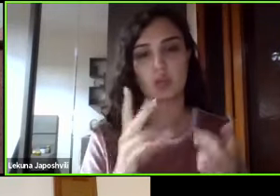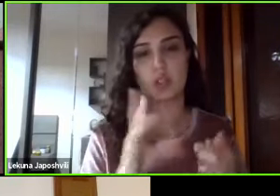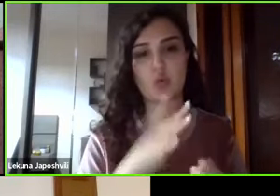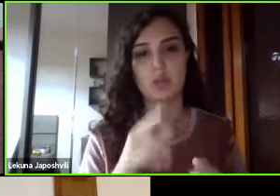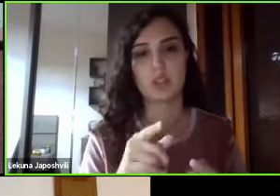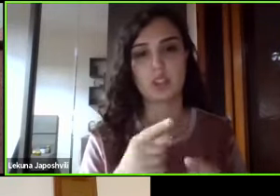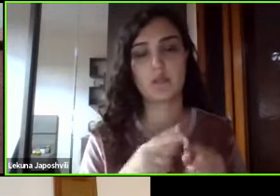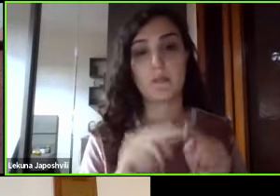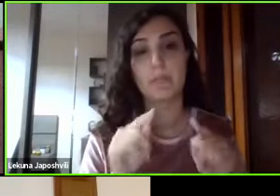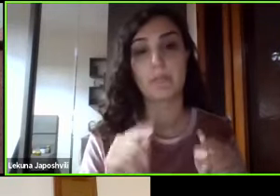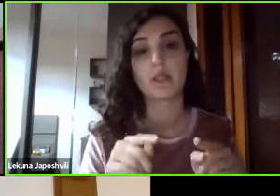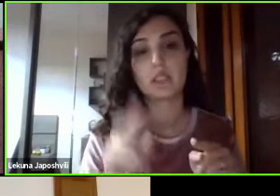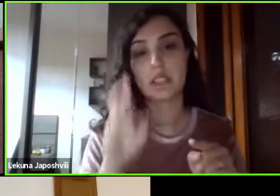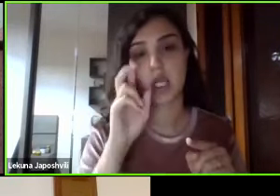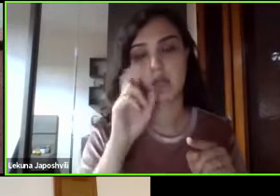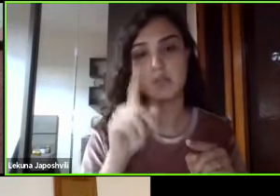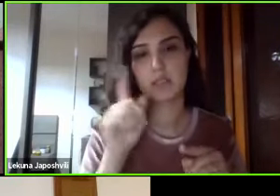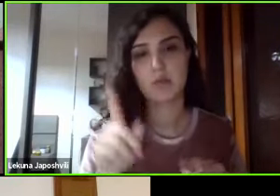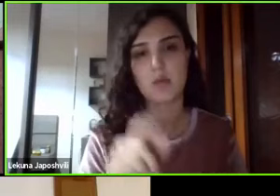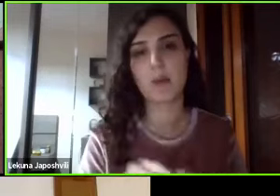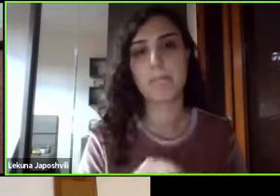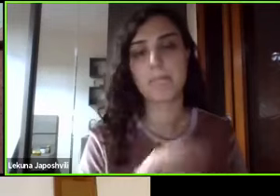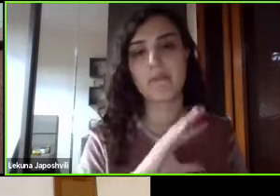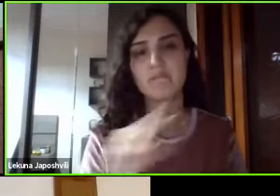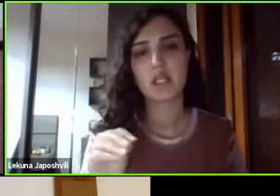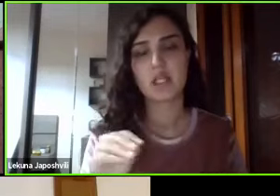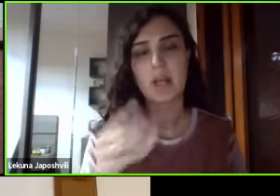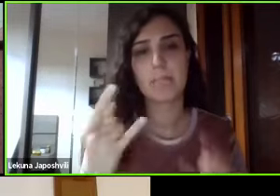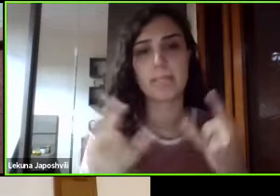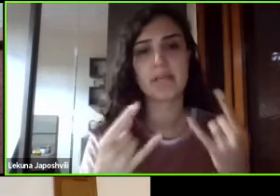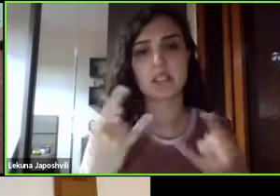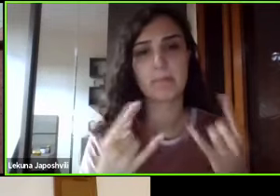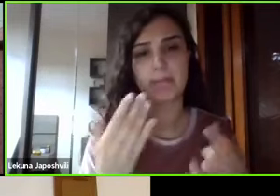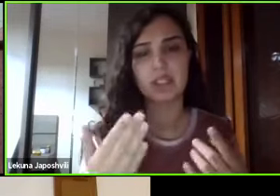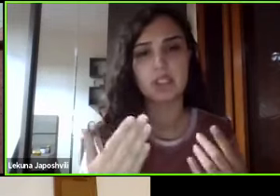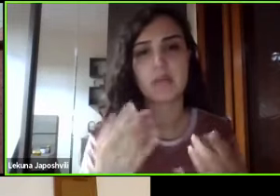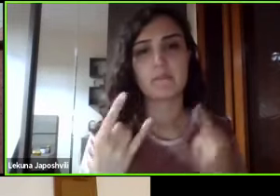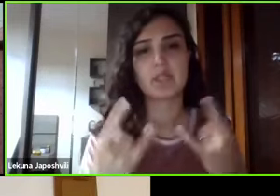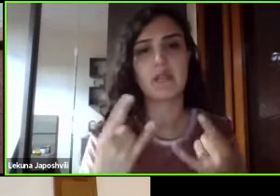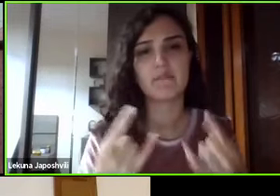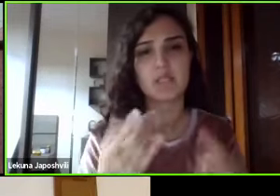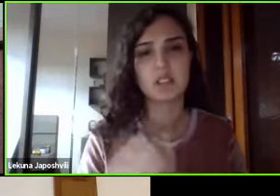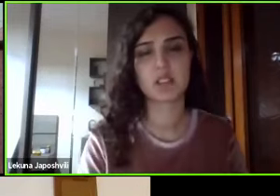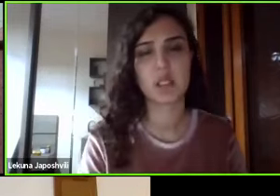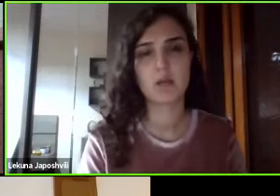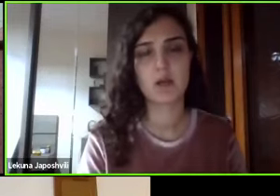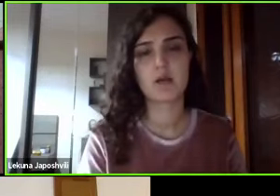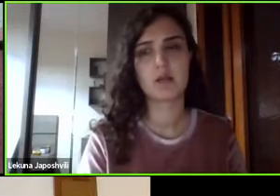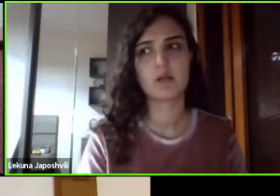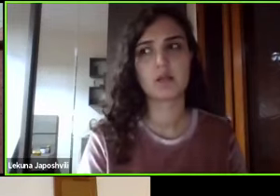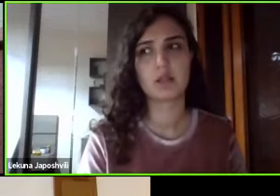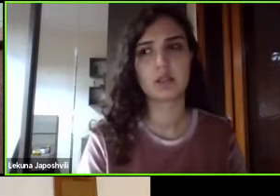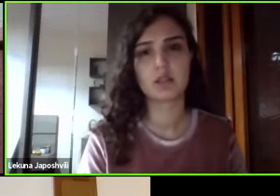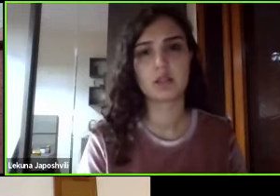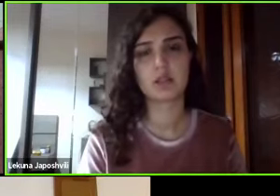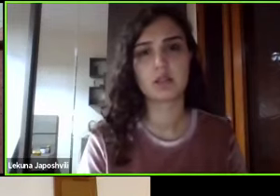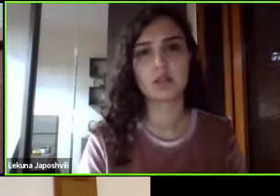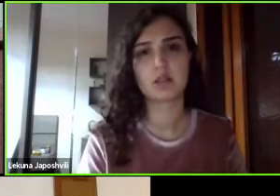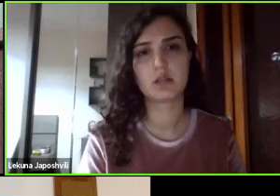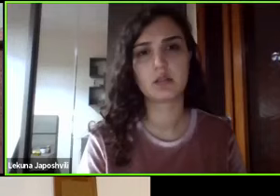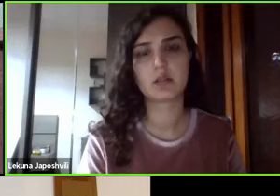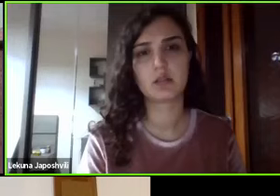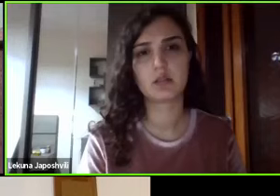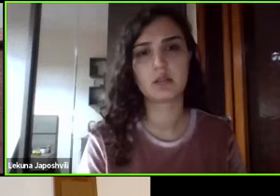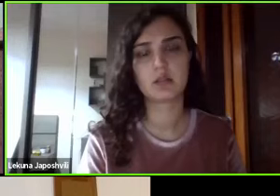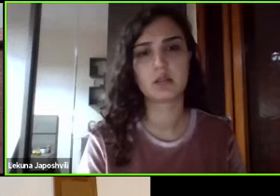ეს სახელმწიფომ, ყველა მასმედიამ, ტელევიზიამ, პროპაგანდამ რა გავლენა ახდენს?